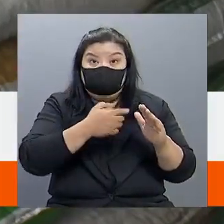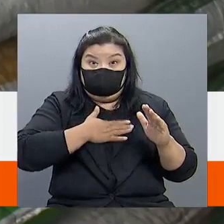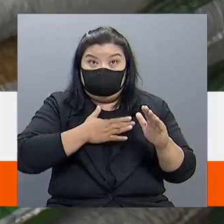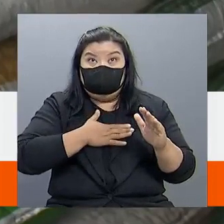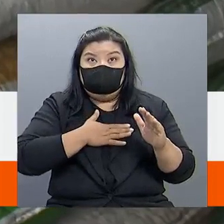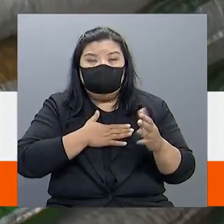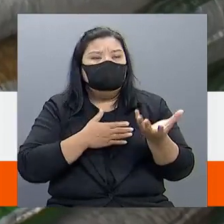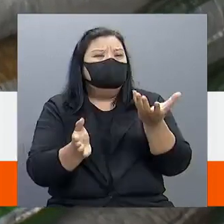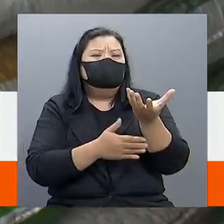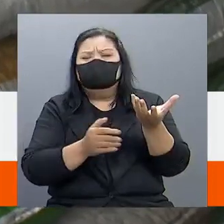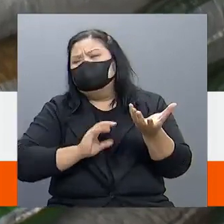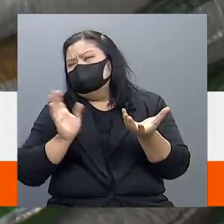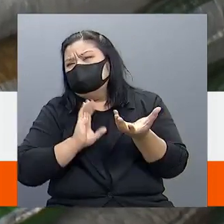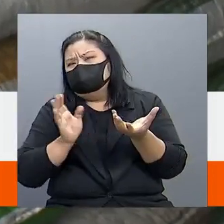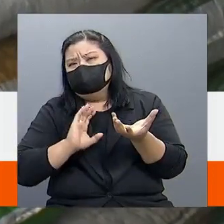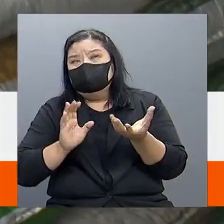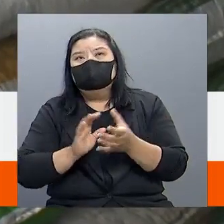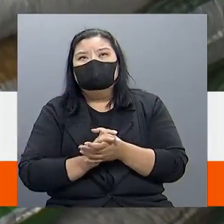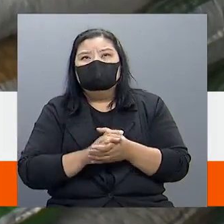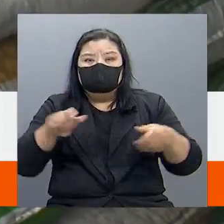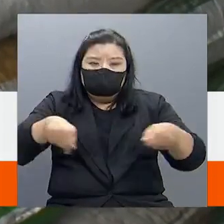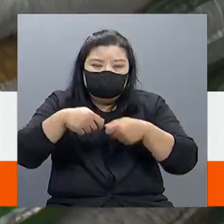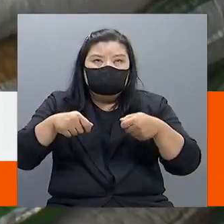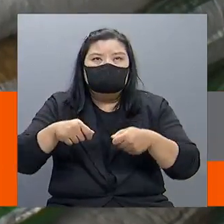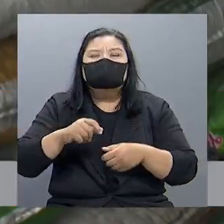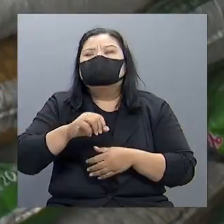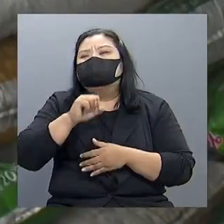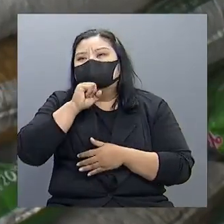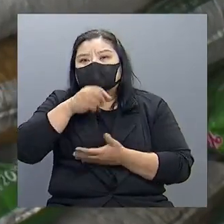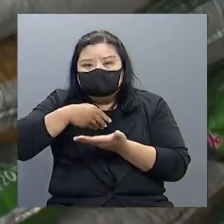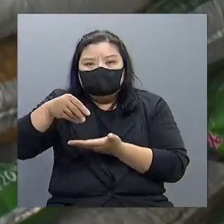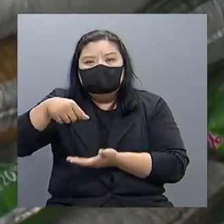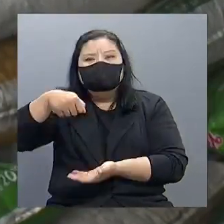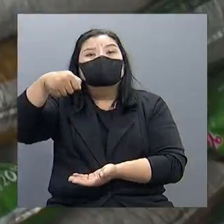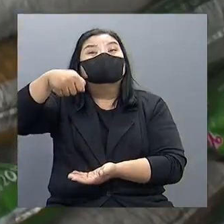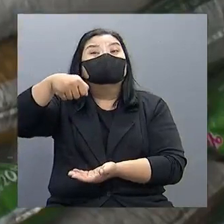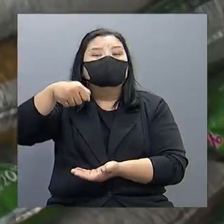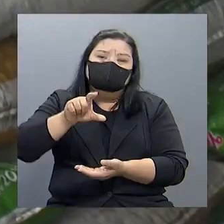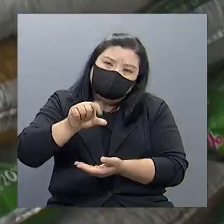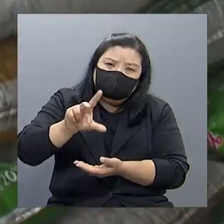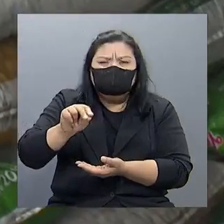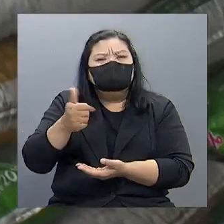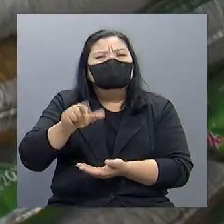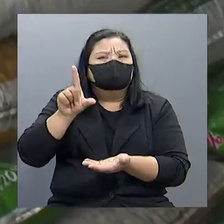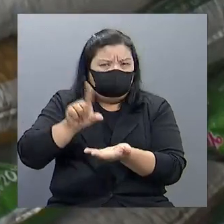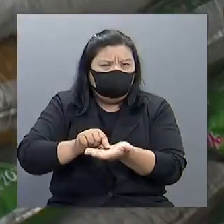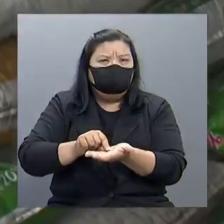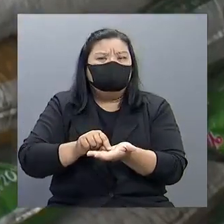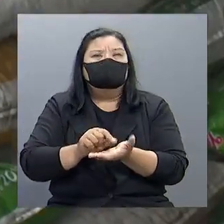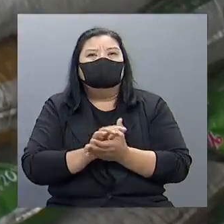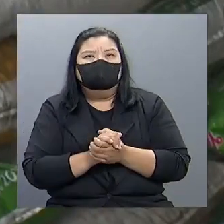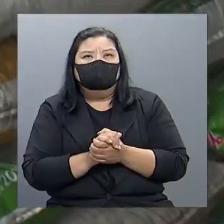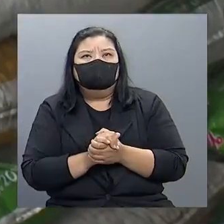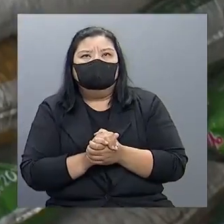อกแม้แต่กับข้าวที่จะทำบางทีเขาซื้อมากินยังถูกกว่าเลยใช่ไหมคะแบบคิดว่าไม่มีผ